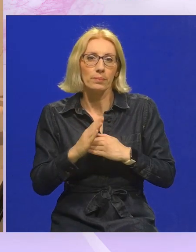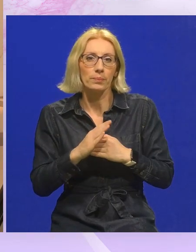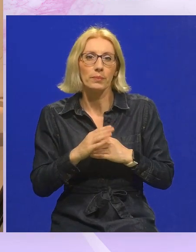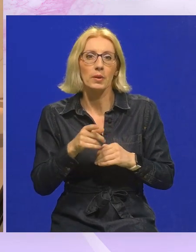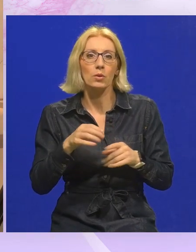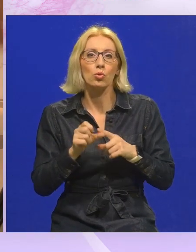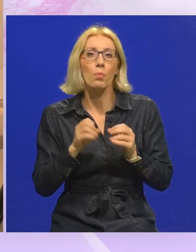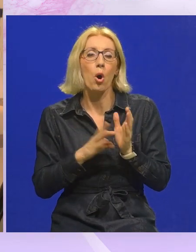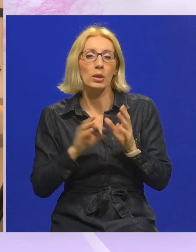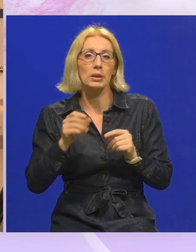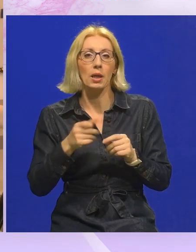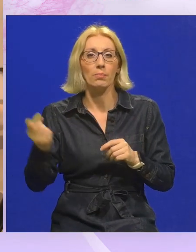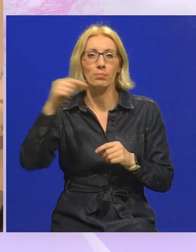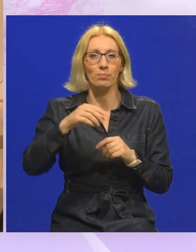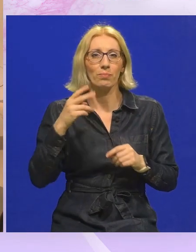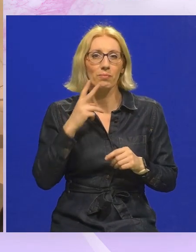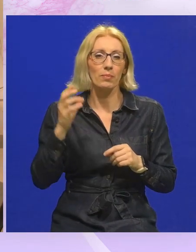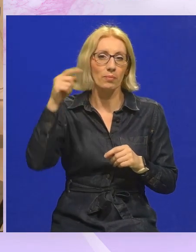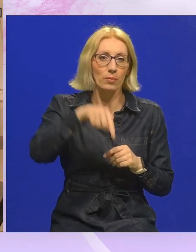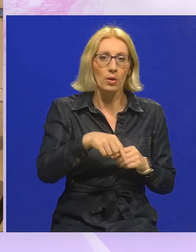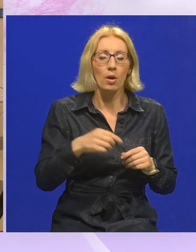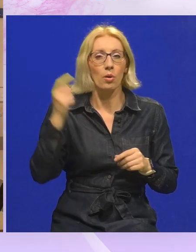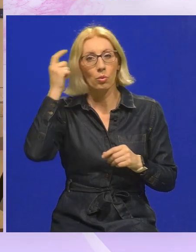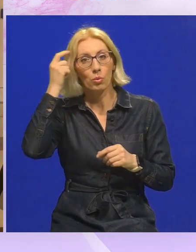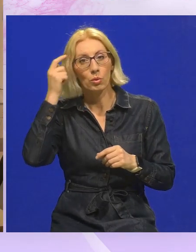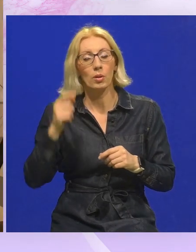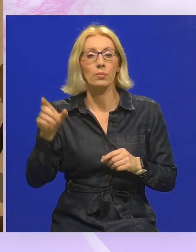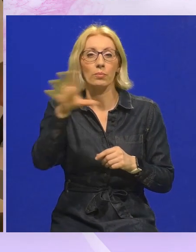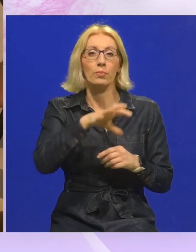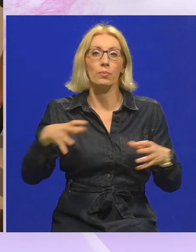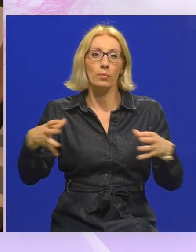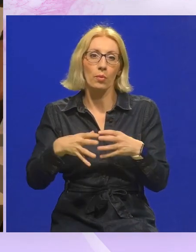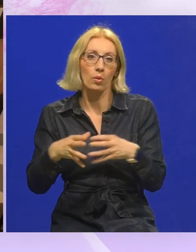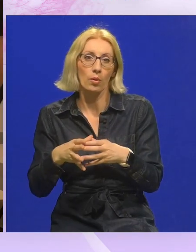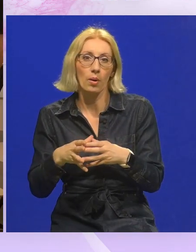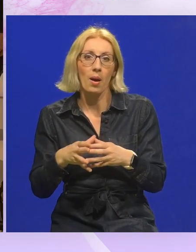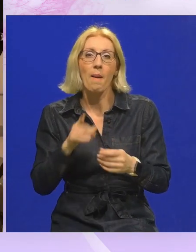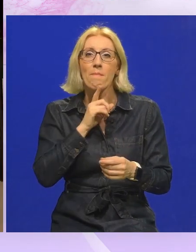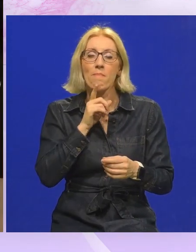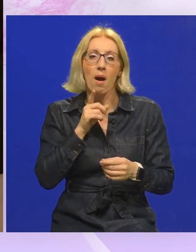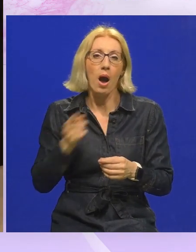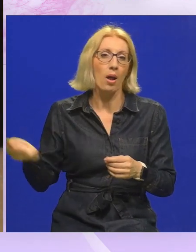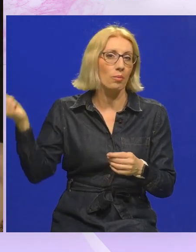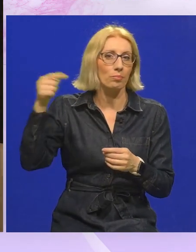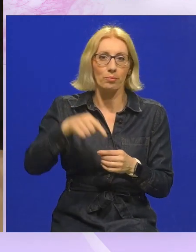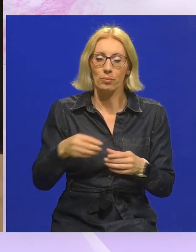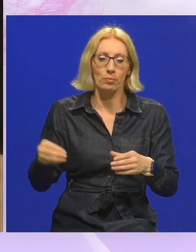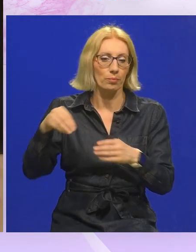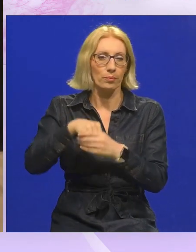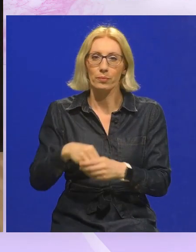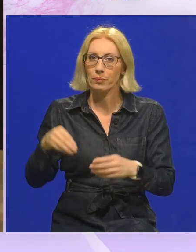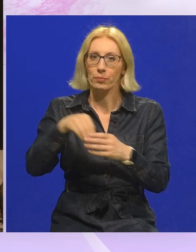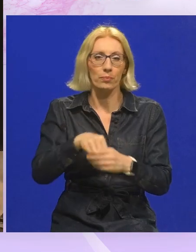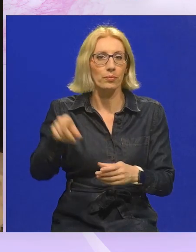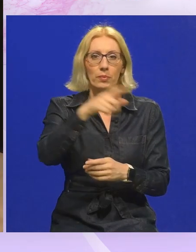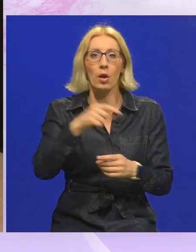sumornija situacija je što se tiče posjećenosti kulturnih događaja, dakle izuzetno malo odlaze i uključuju se dakle u